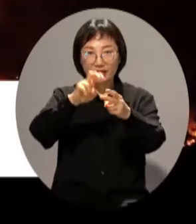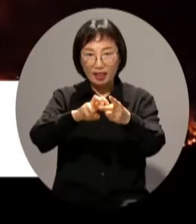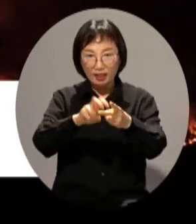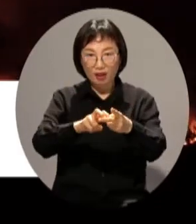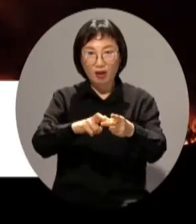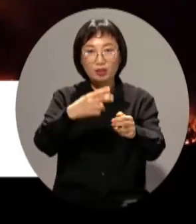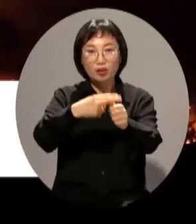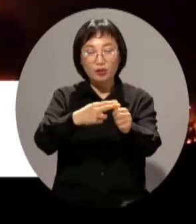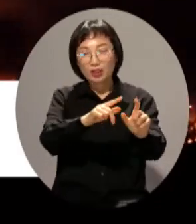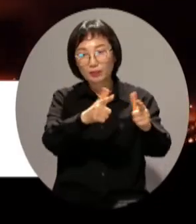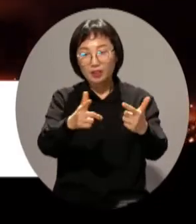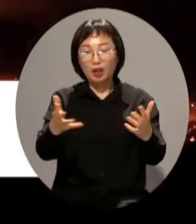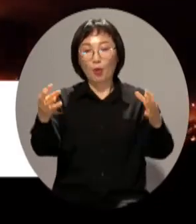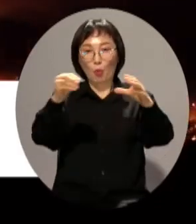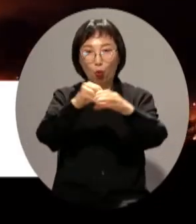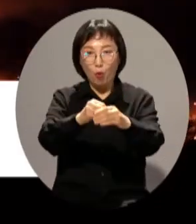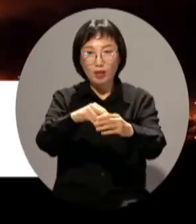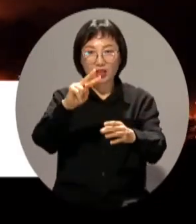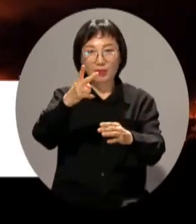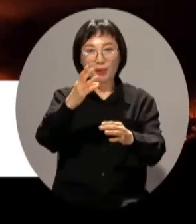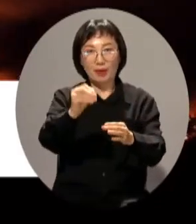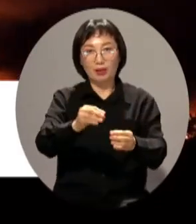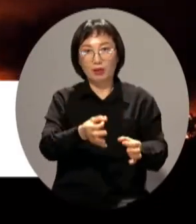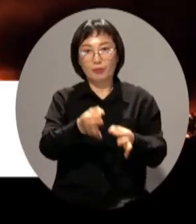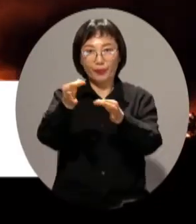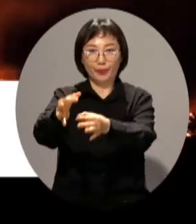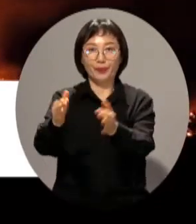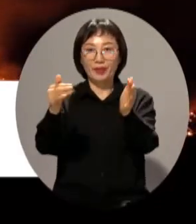100만원씩 모은 성금 200만 원을 전달했습니다 전부 권유 쓰였습니다